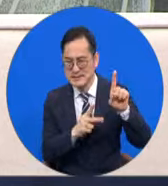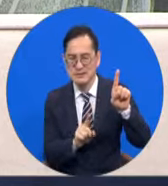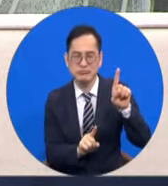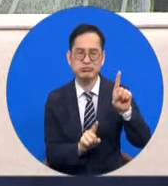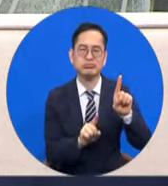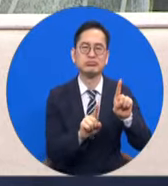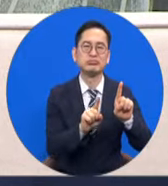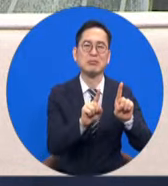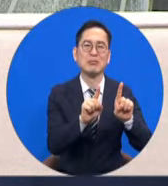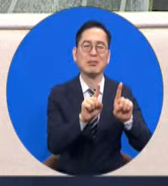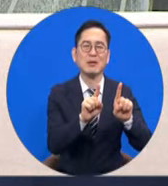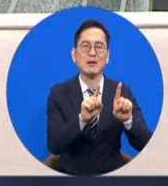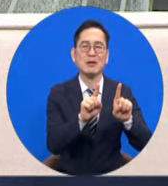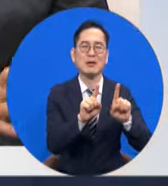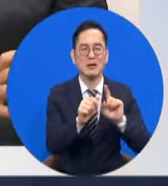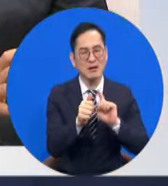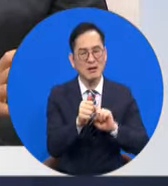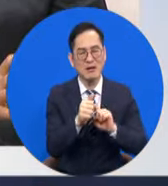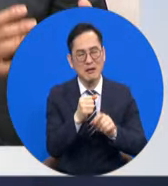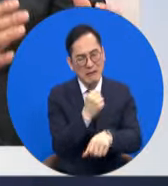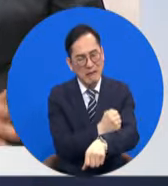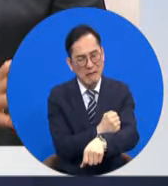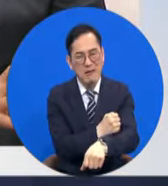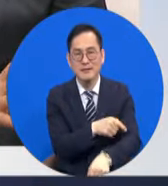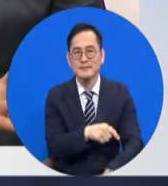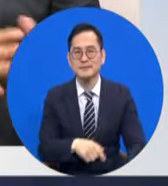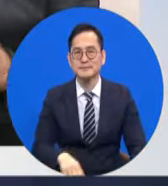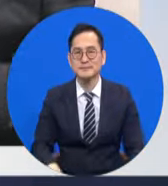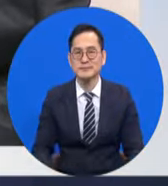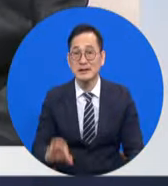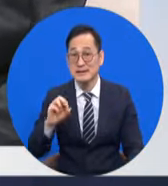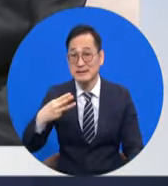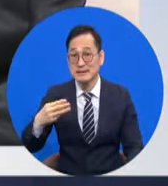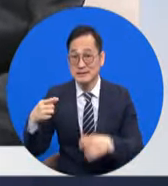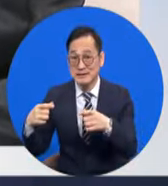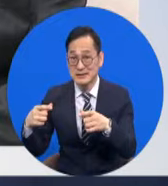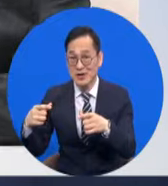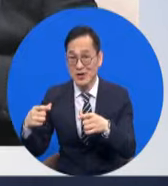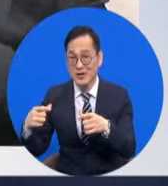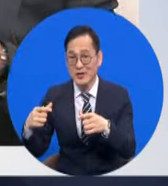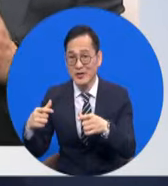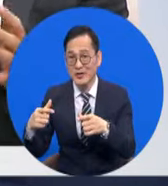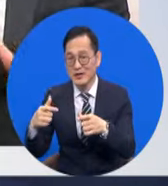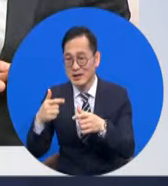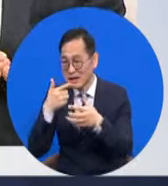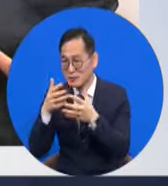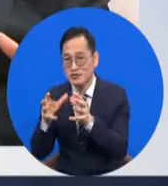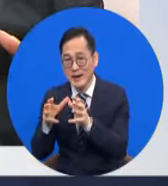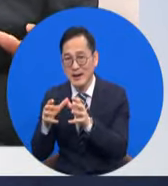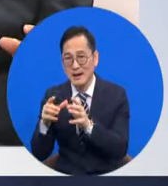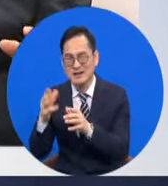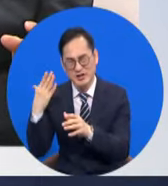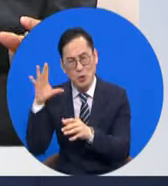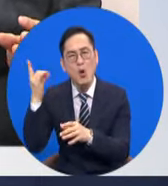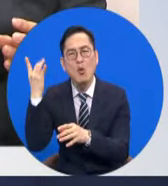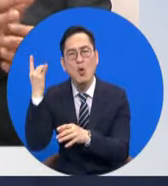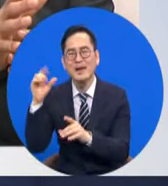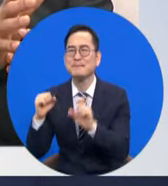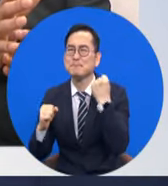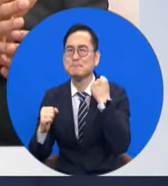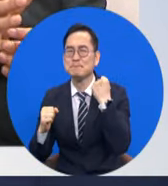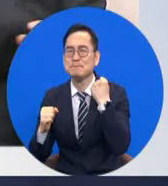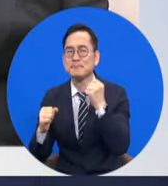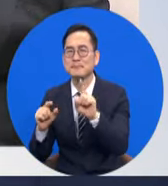같고요. 오히려 을 지역 같은 경우는 고민정 후보가 어려워지는 게 지형도 국민의힘 쪽으로 가고